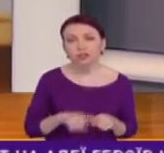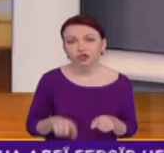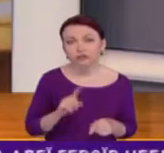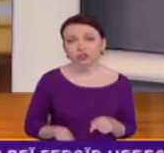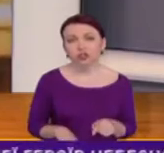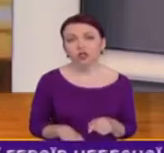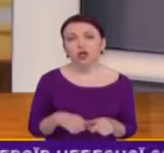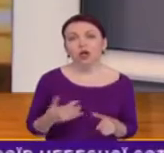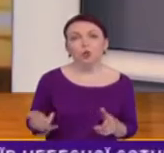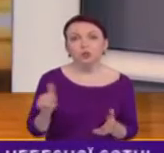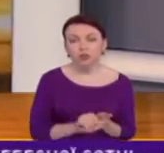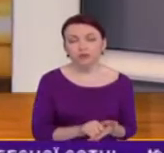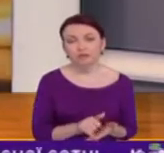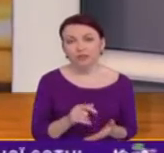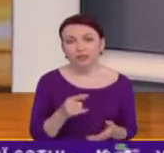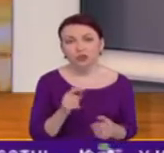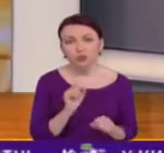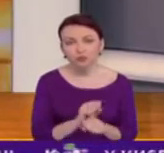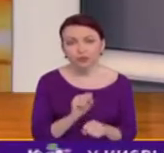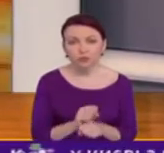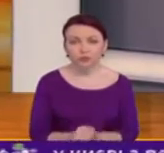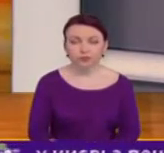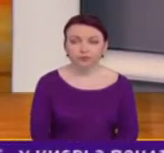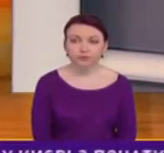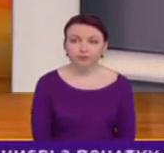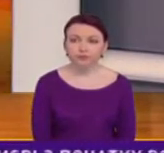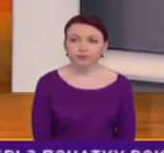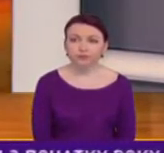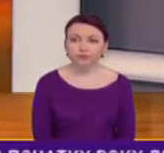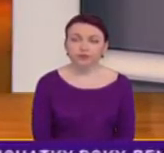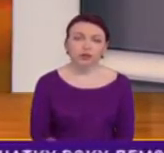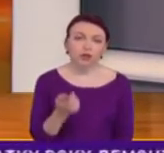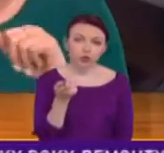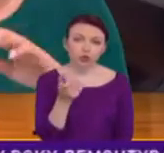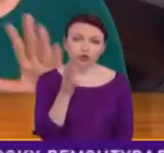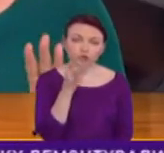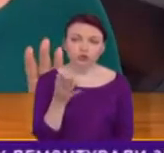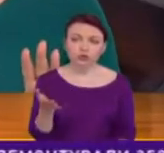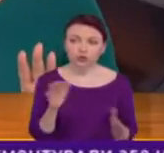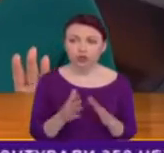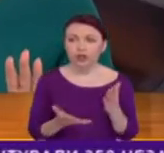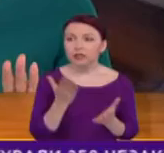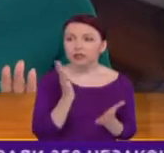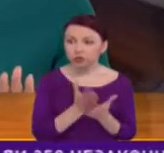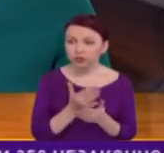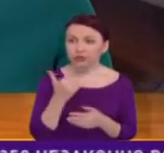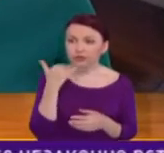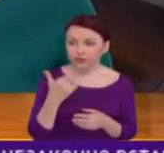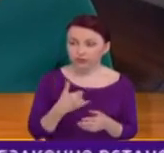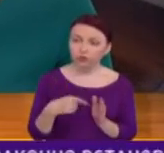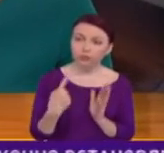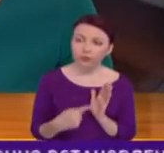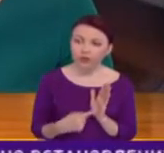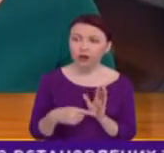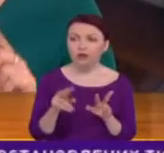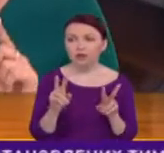якнайшвидше встановили зупинку. Угу. Так, почули. Невеличка кількість часу залишилася. Якщо є ще питання з Троєщини або з приводу